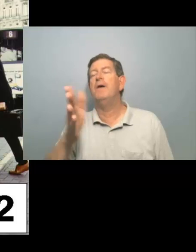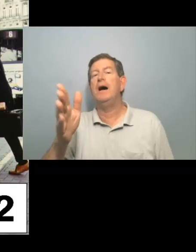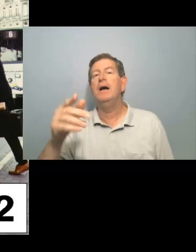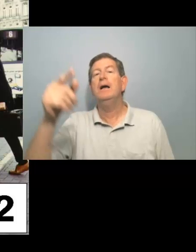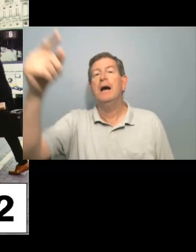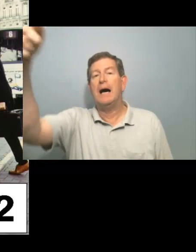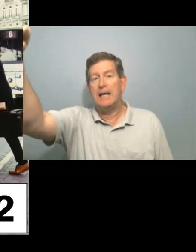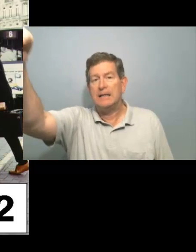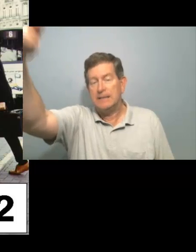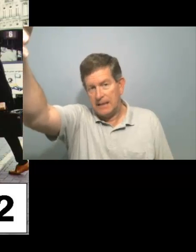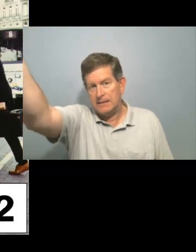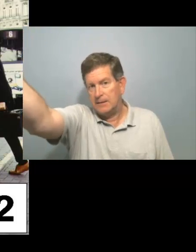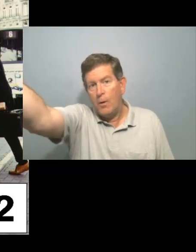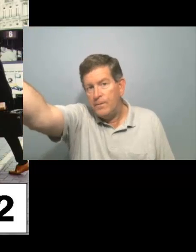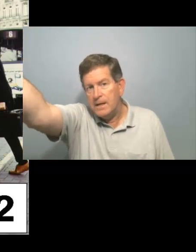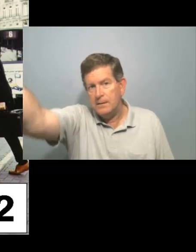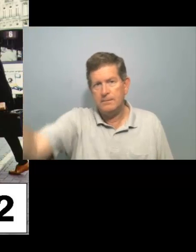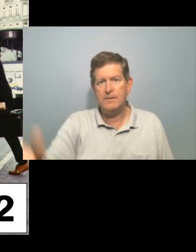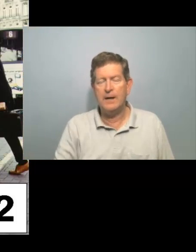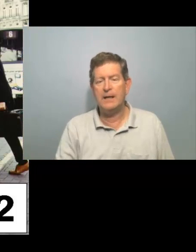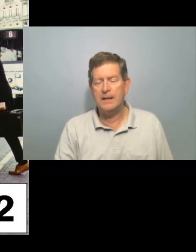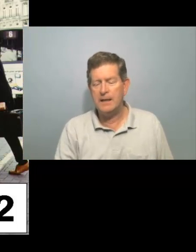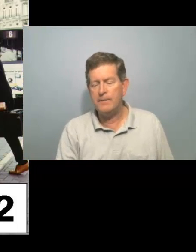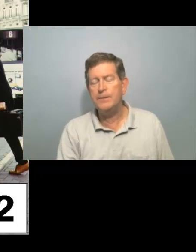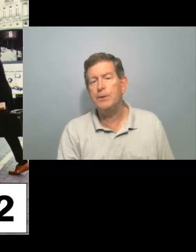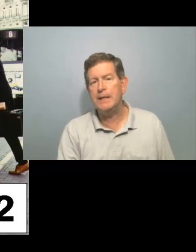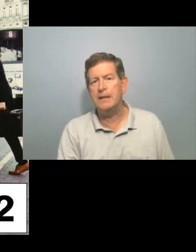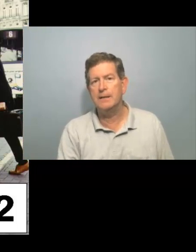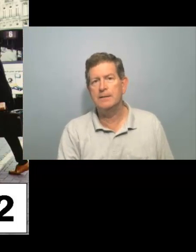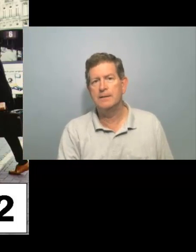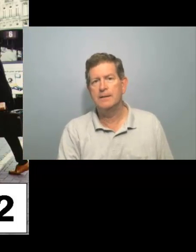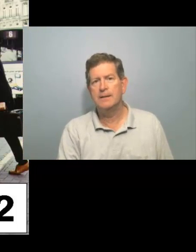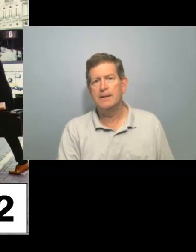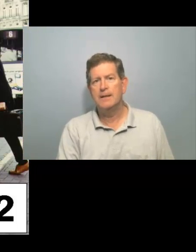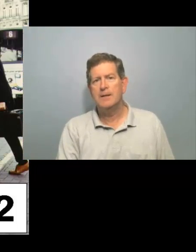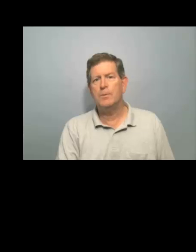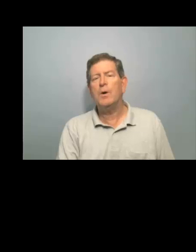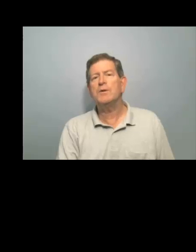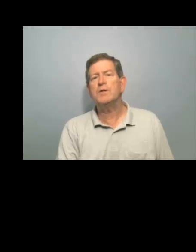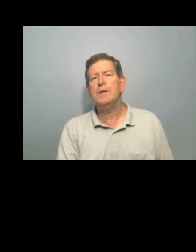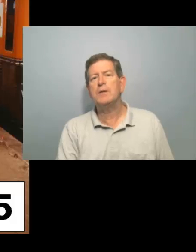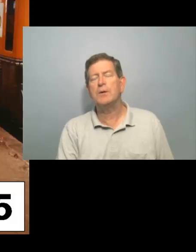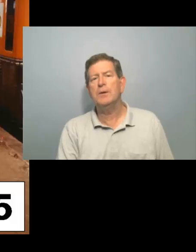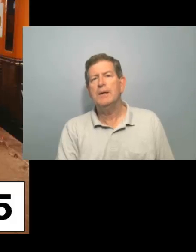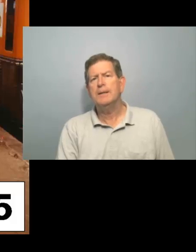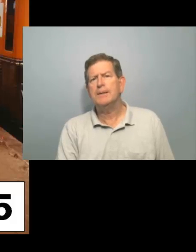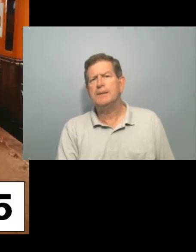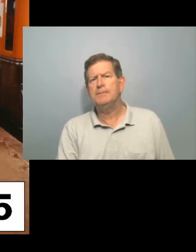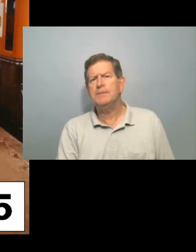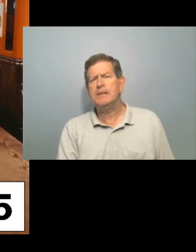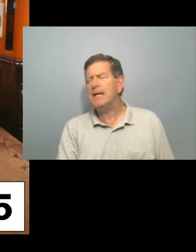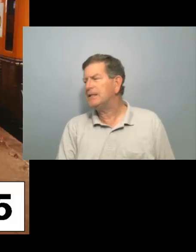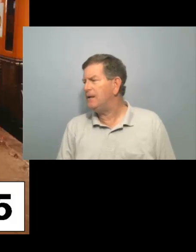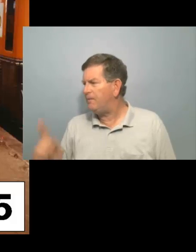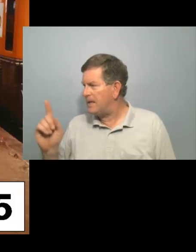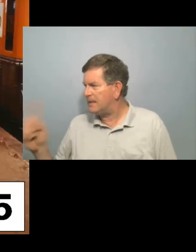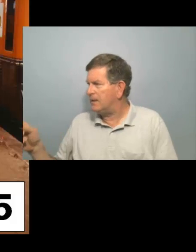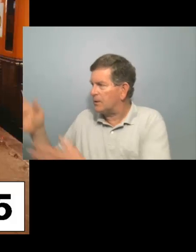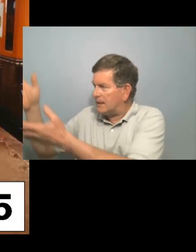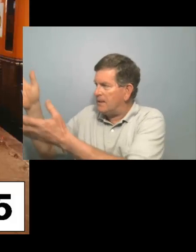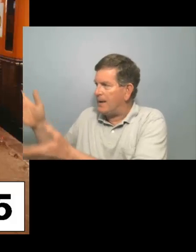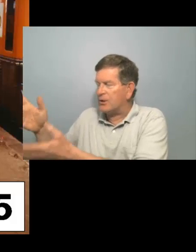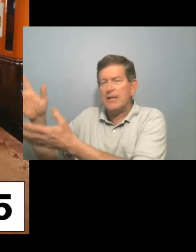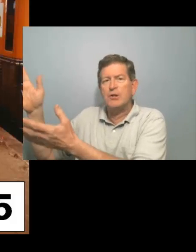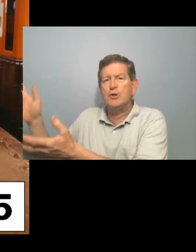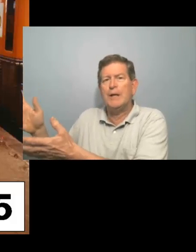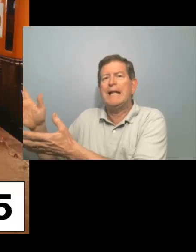et il va en ville, il va à la ville de Lille. Bon, ensuite, qu'est-ce qu'il fait ici